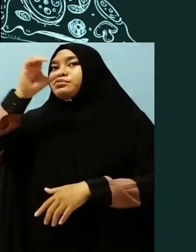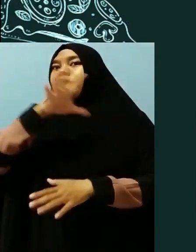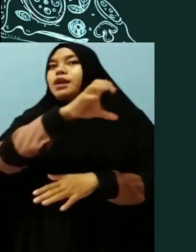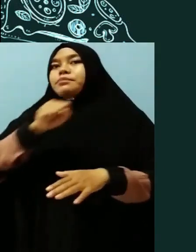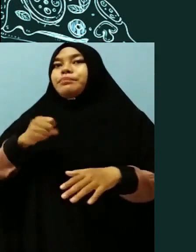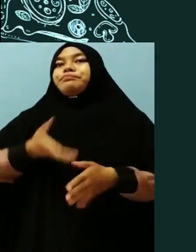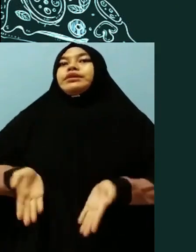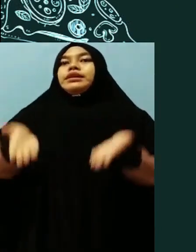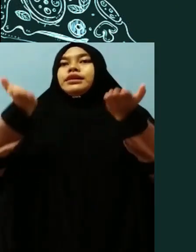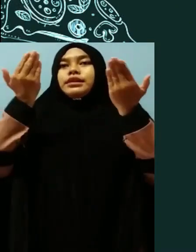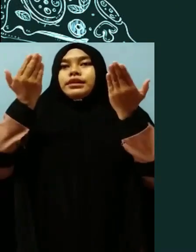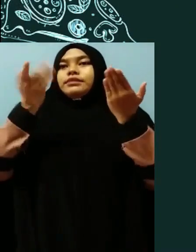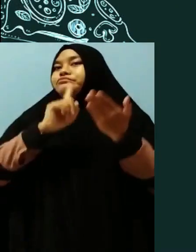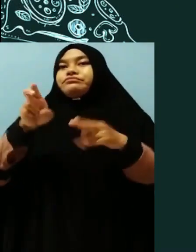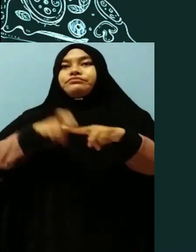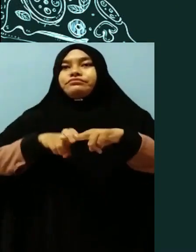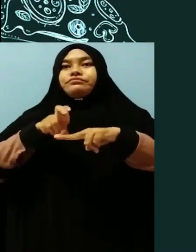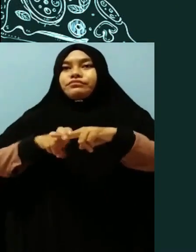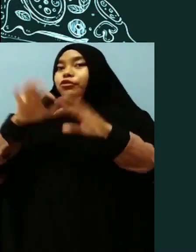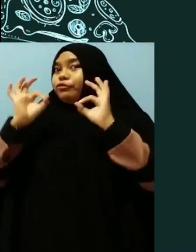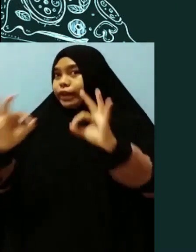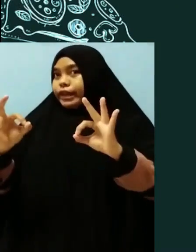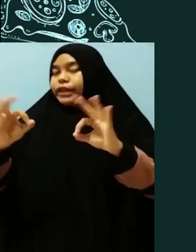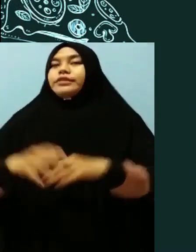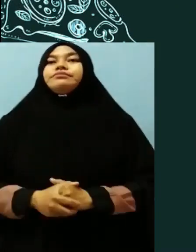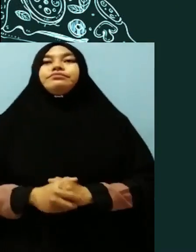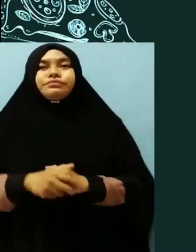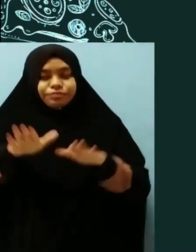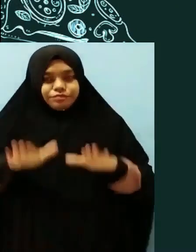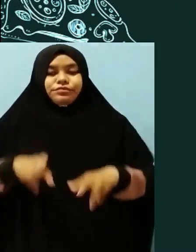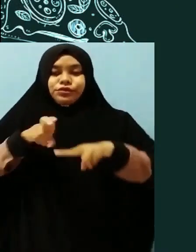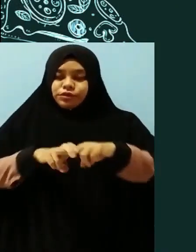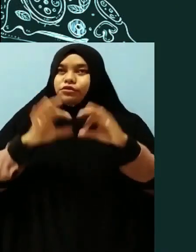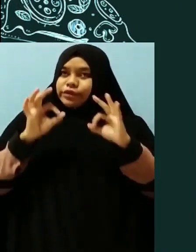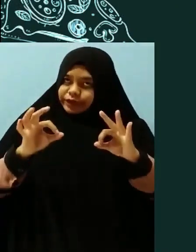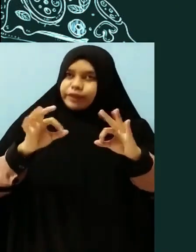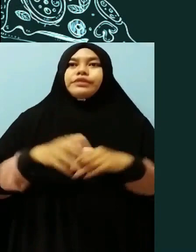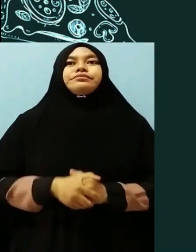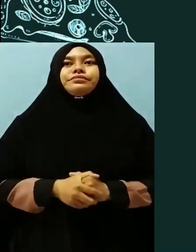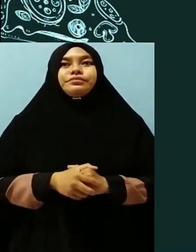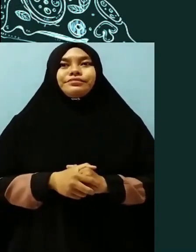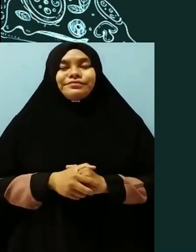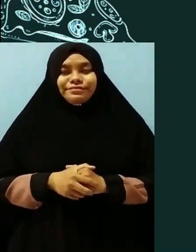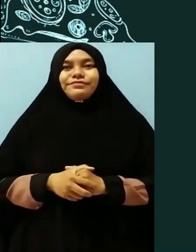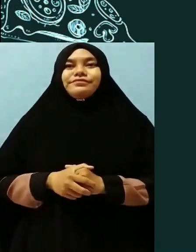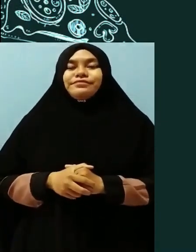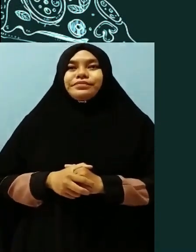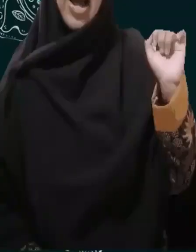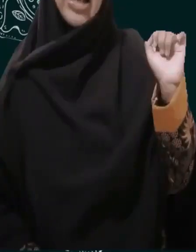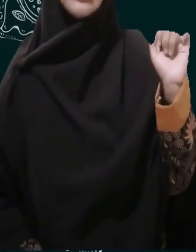kita makan atau minum sambil berdiri. Dianjurkan duduk.